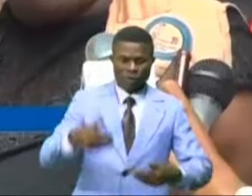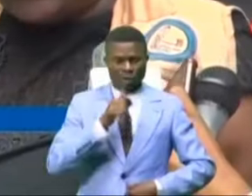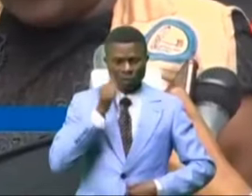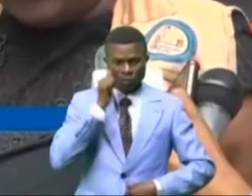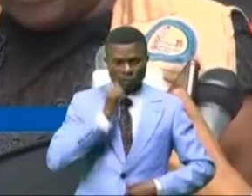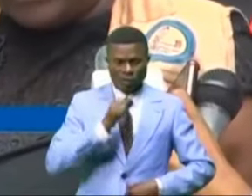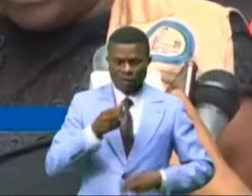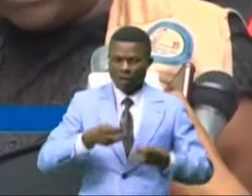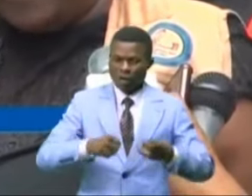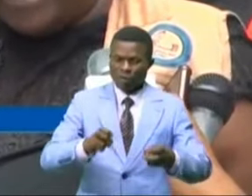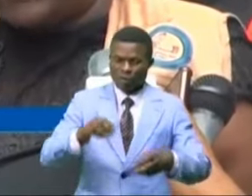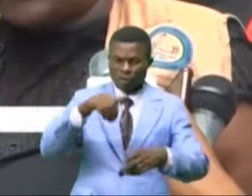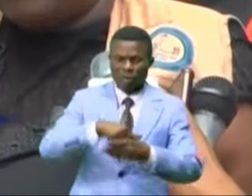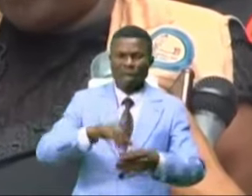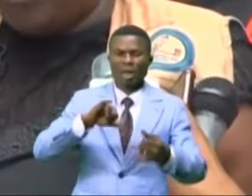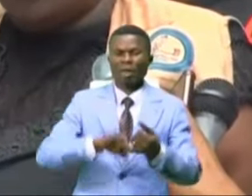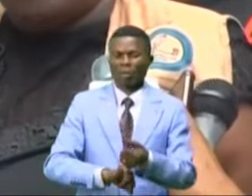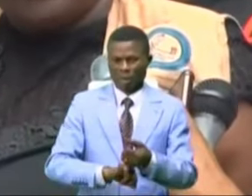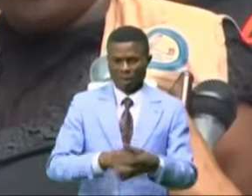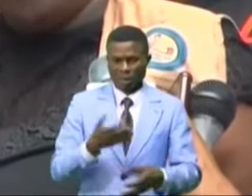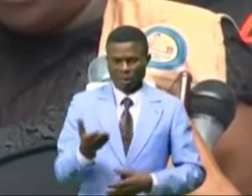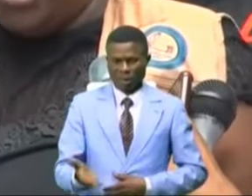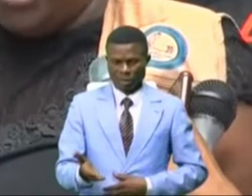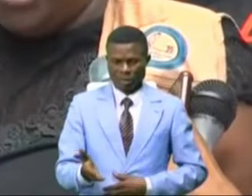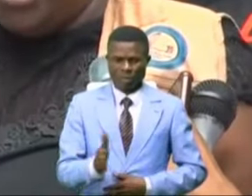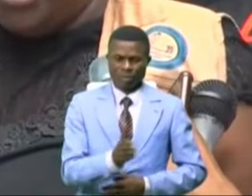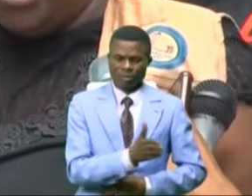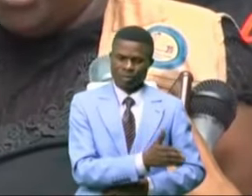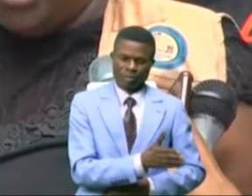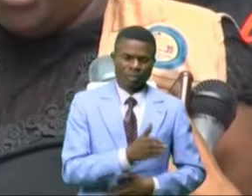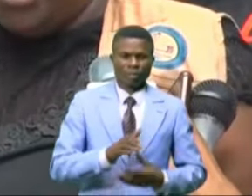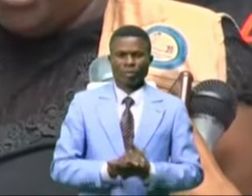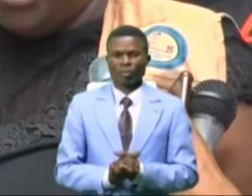filles de force ou précocement au mariage.